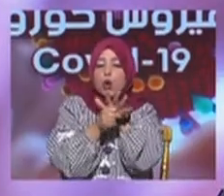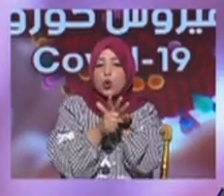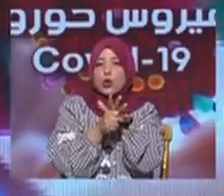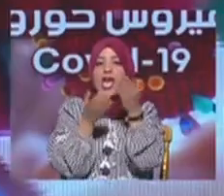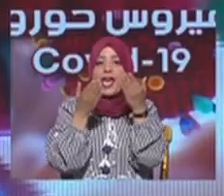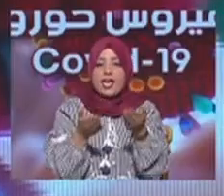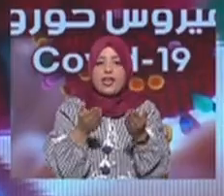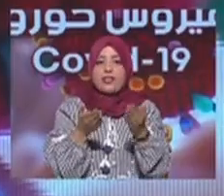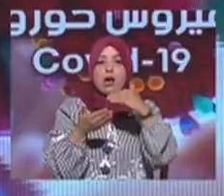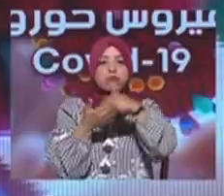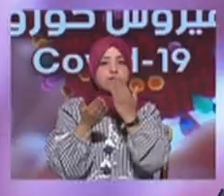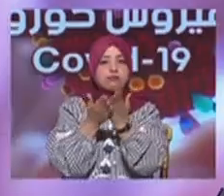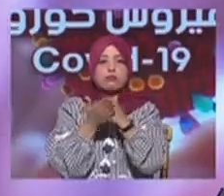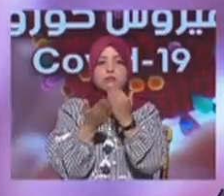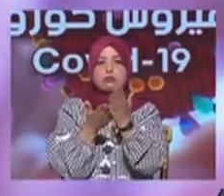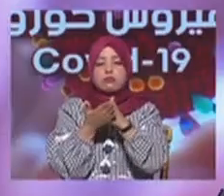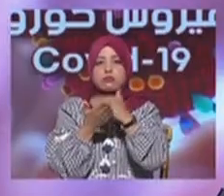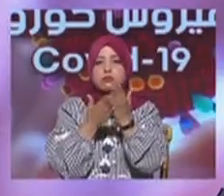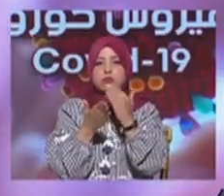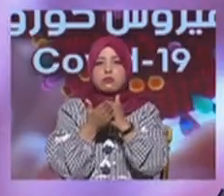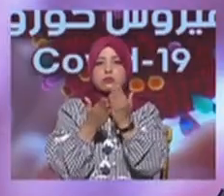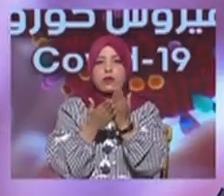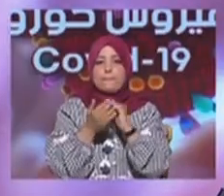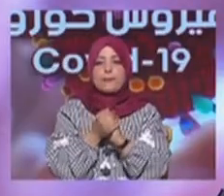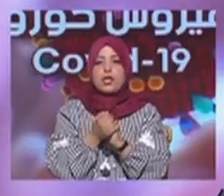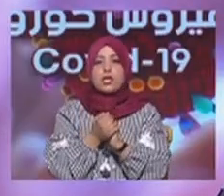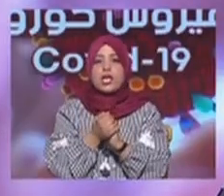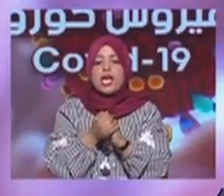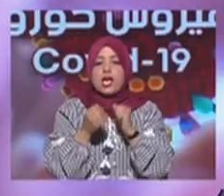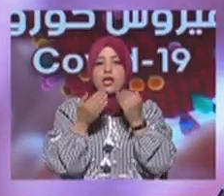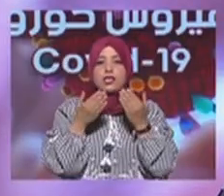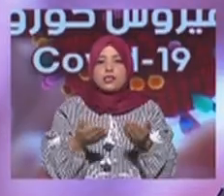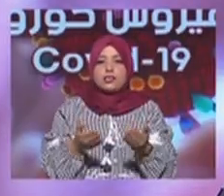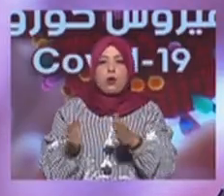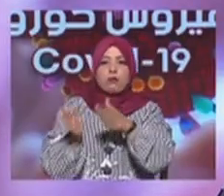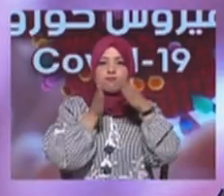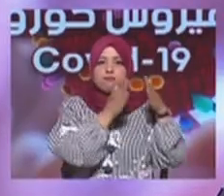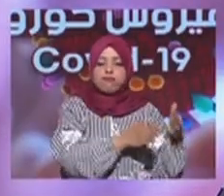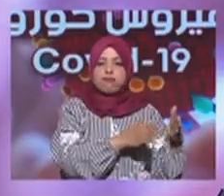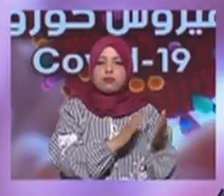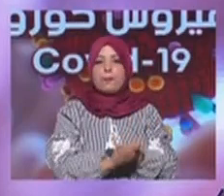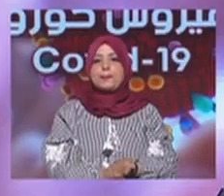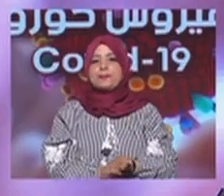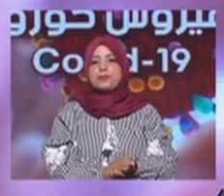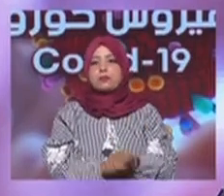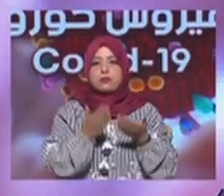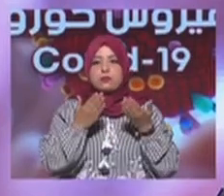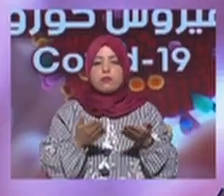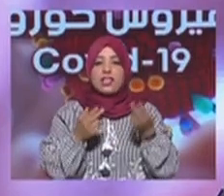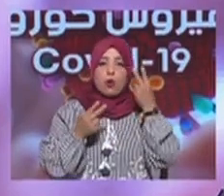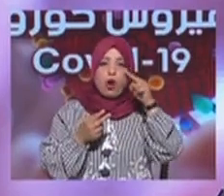فيه فاريابيليتي شوفوها اكي اللي تعمل هكا وتلصق اكي اكزاكتومون اكي سيل شنابيل وسع بالك معايا وعاود وريني الفيديو